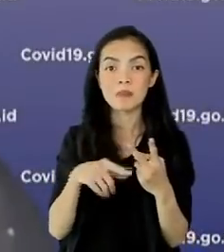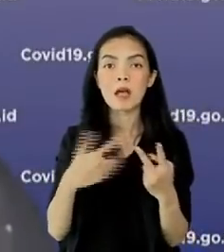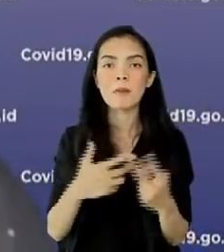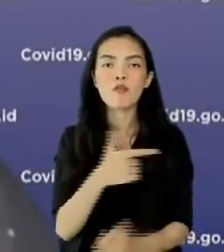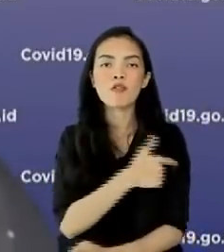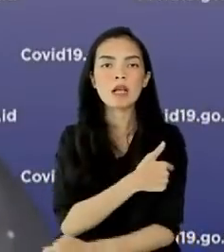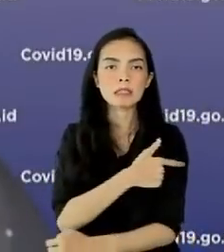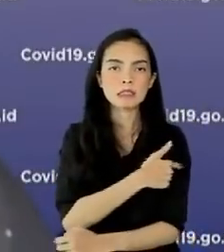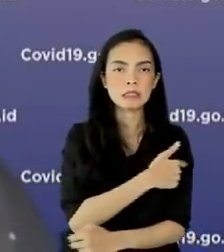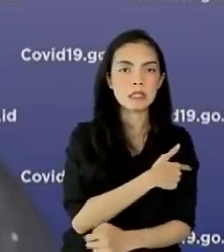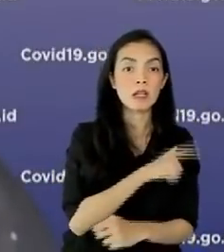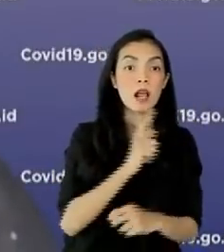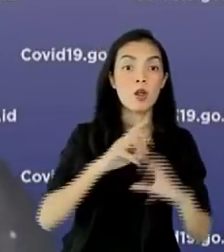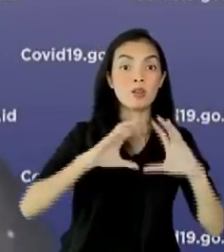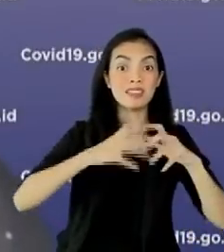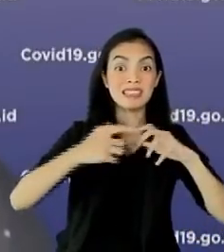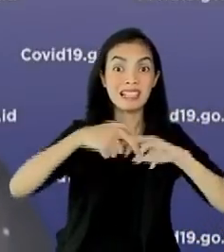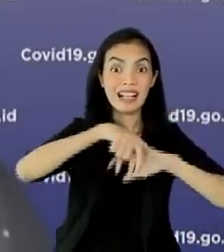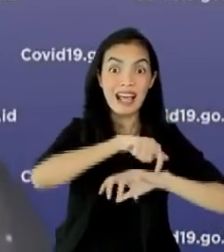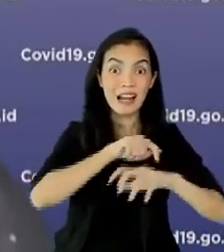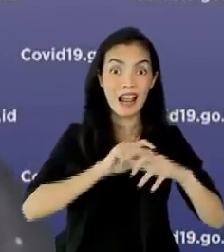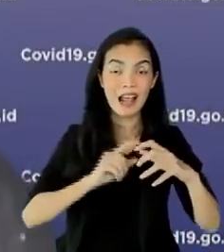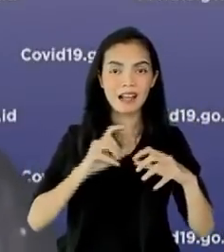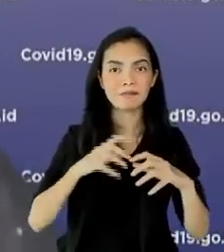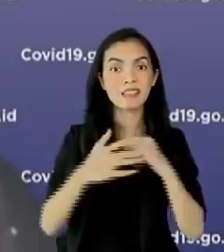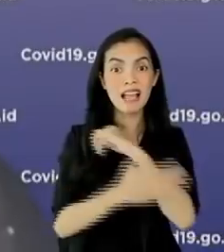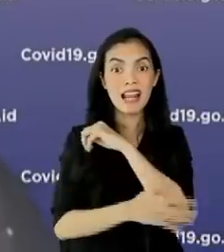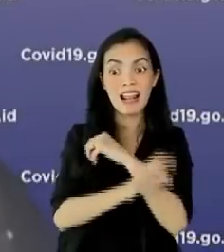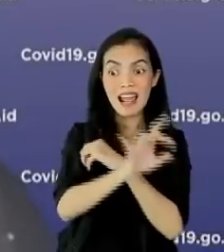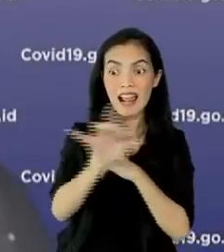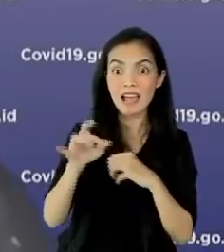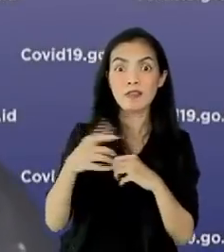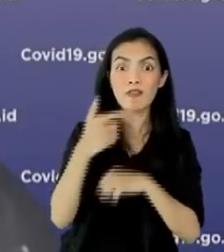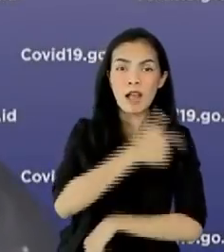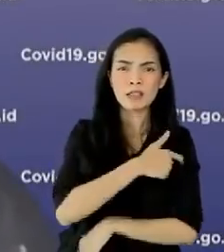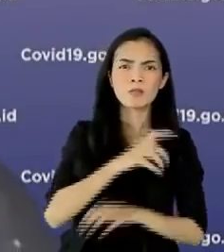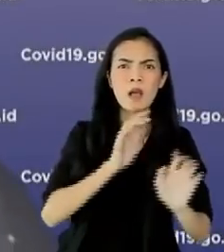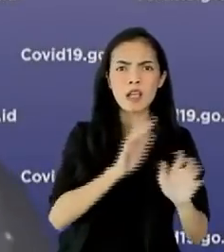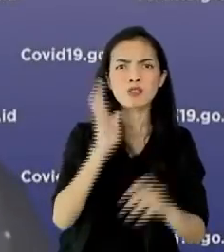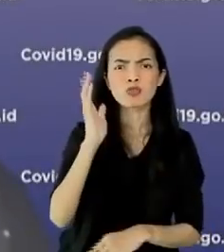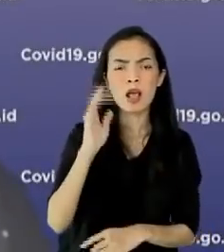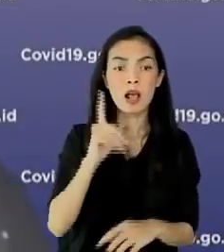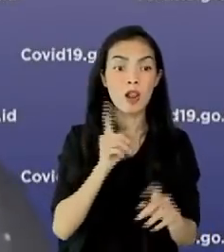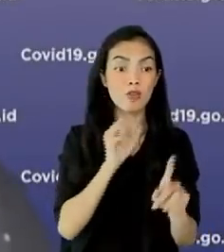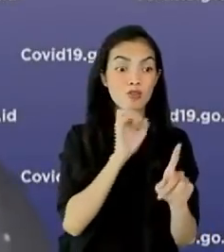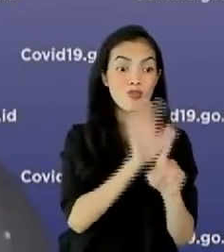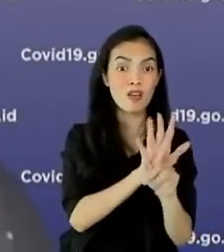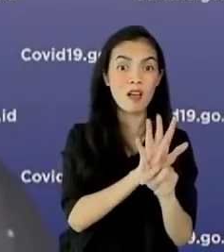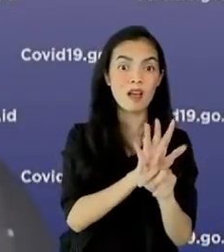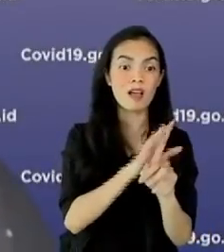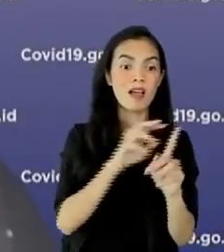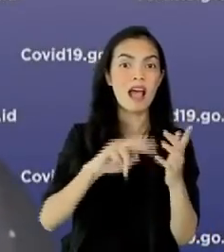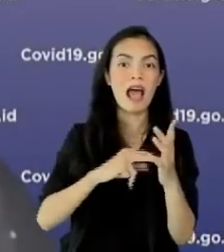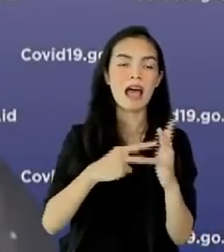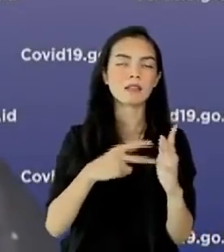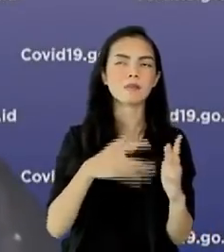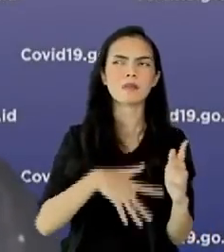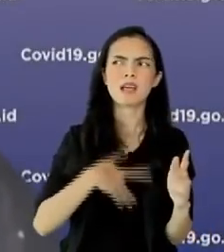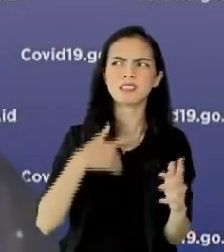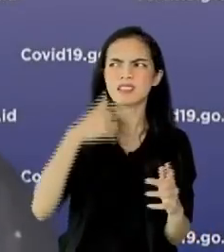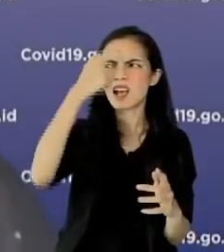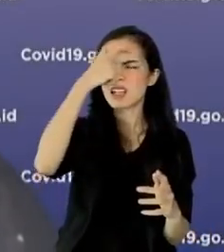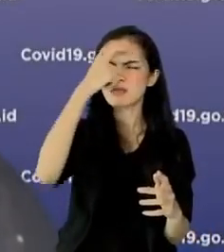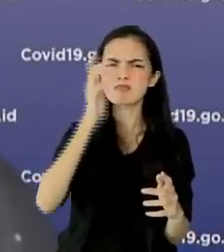cakupan vaksinasinya sudah sangat tinggi sekali yang mengakibatkan ketika mereka terinfeksi COVID-19 cenderung memiliki gejala yang